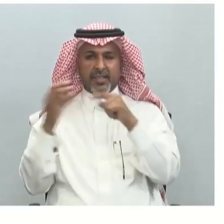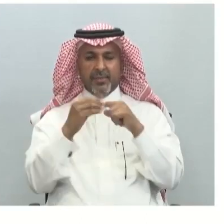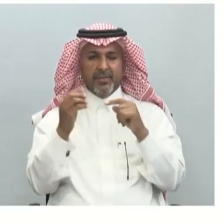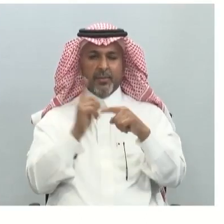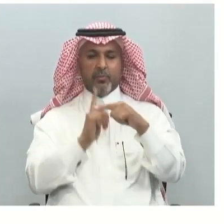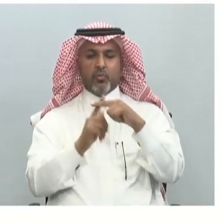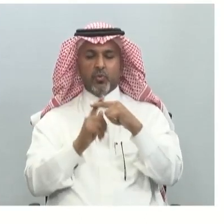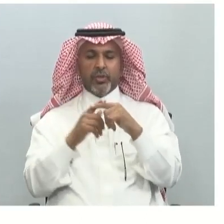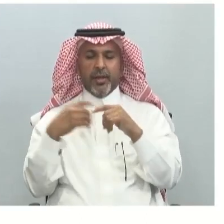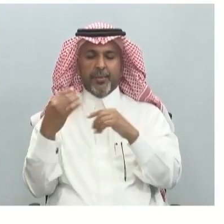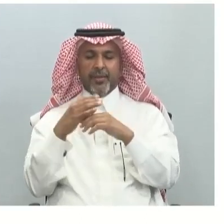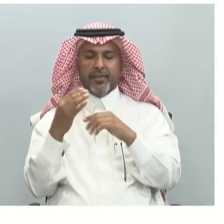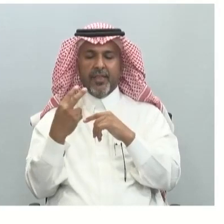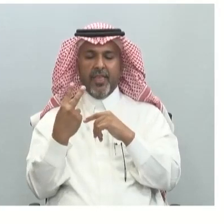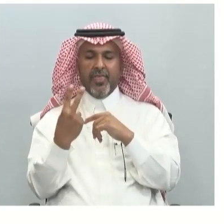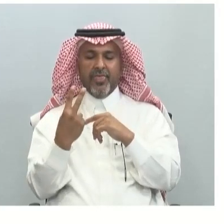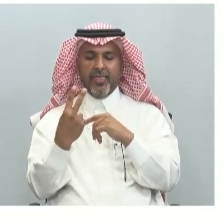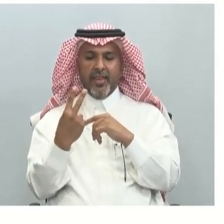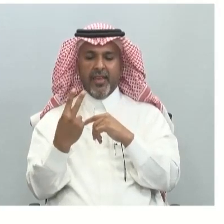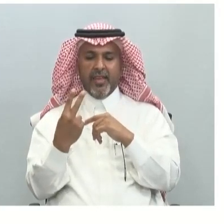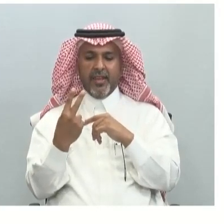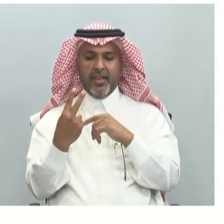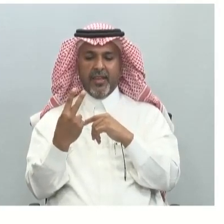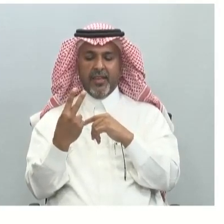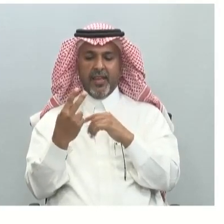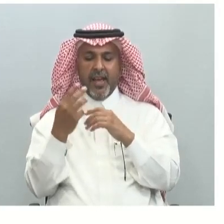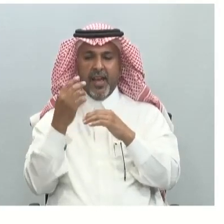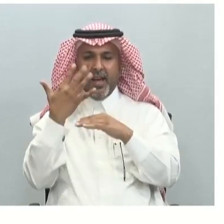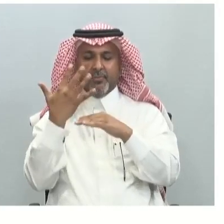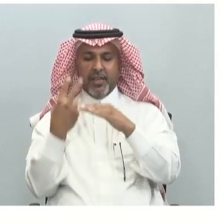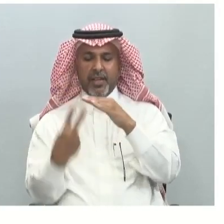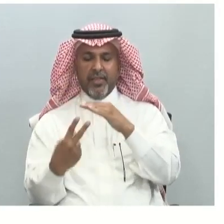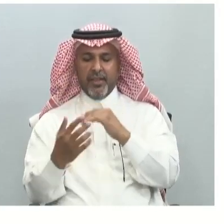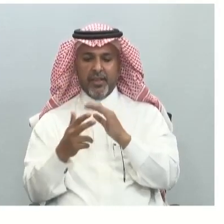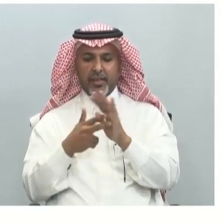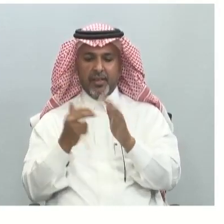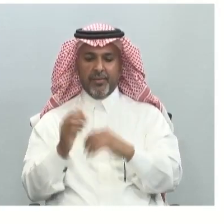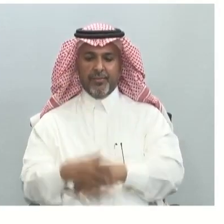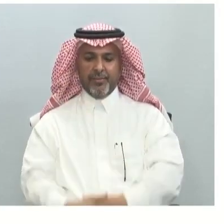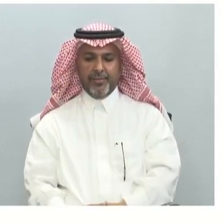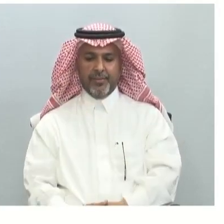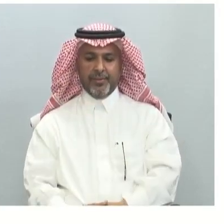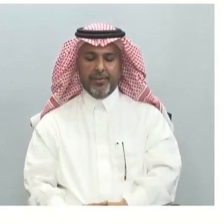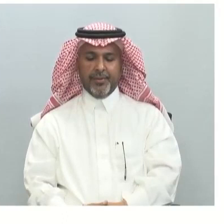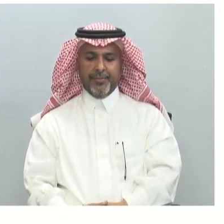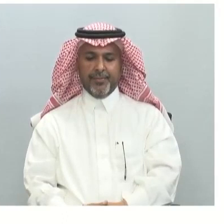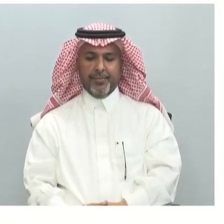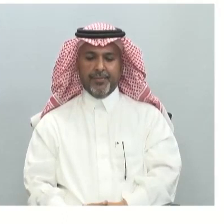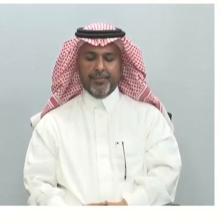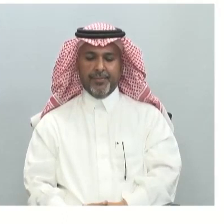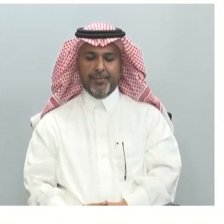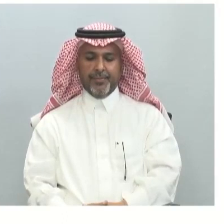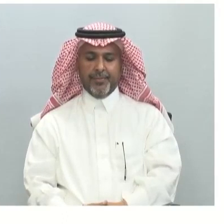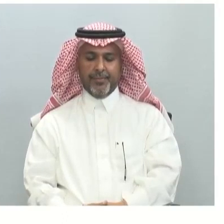احسنتم البسط في البسط واحد في خمسه خمسه على المقام في المقام اثنين في واحد اثنين